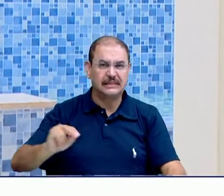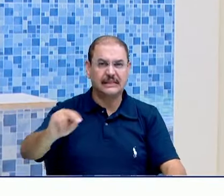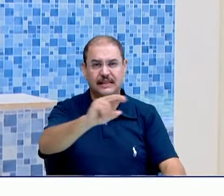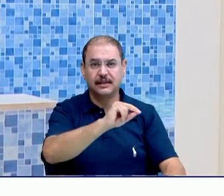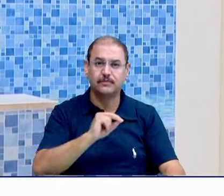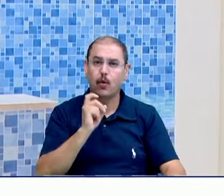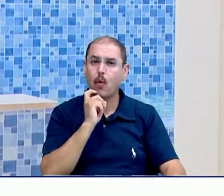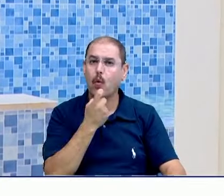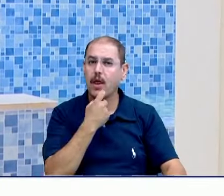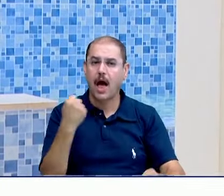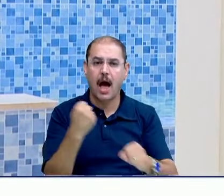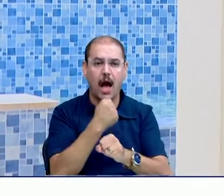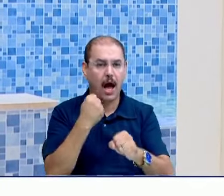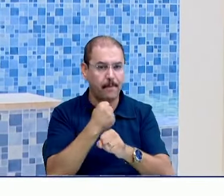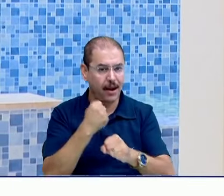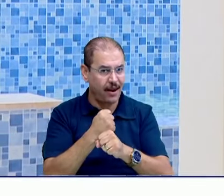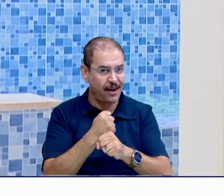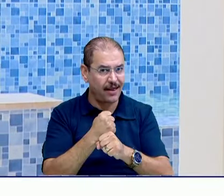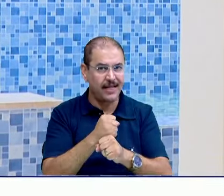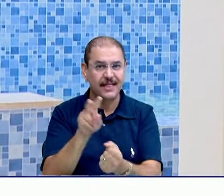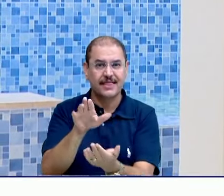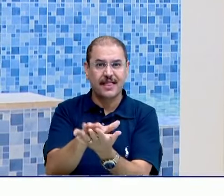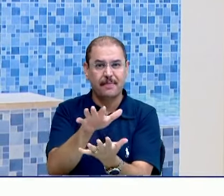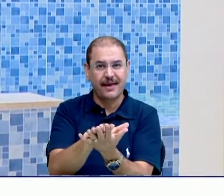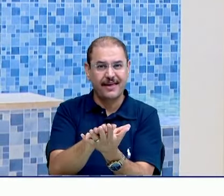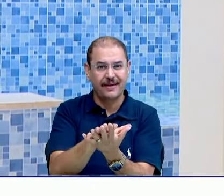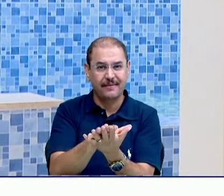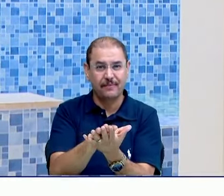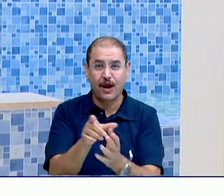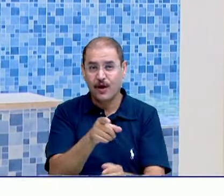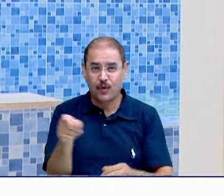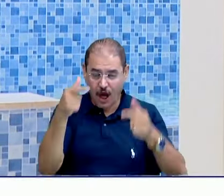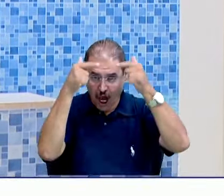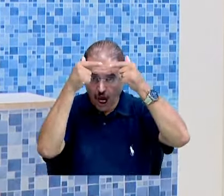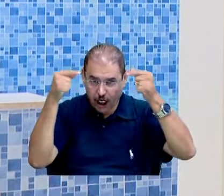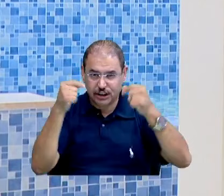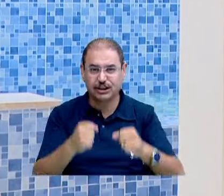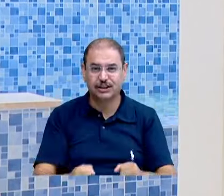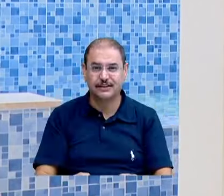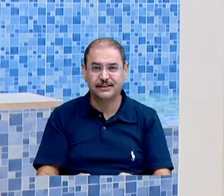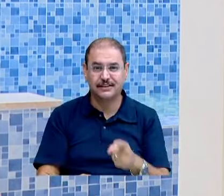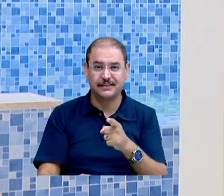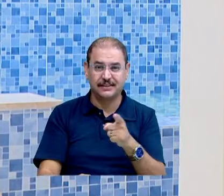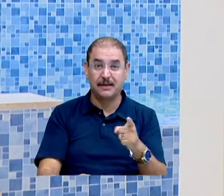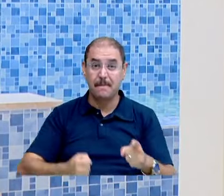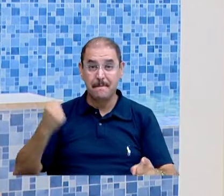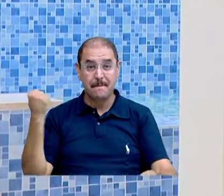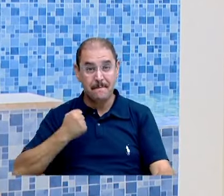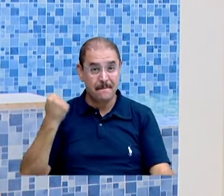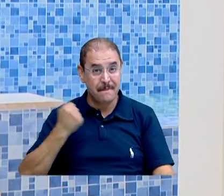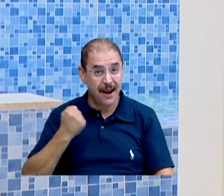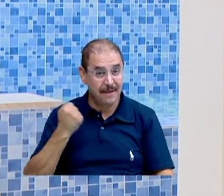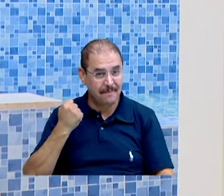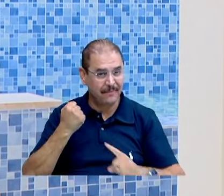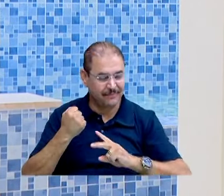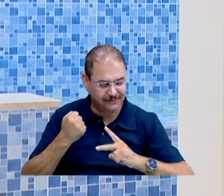تتشارك في كليه الاعمال وكليه الانسانيات التطبيقيه بحيث انه خريج هذا التخصص بالاضافه الى المهارات اللي رح يتعلمها